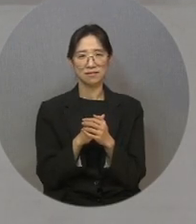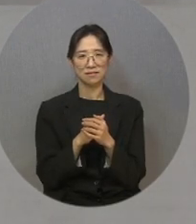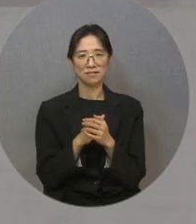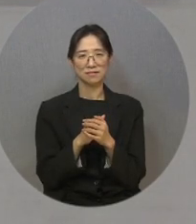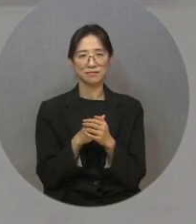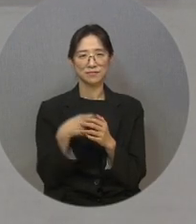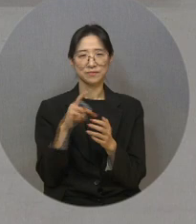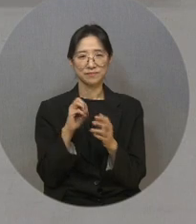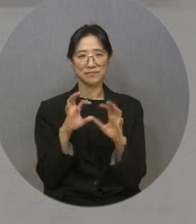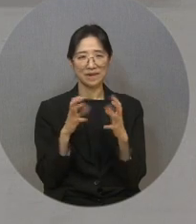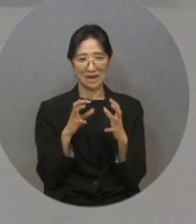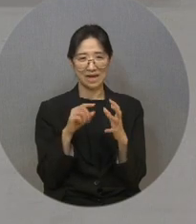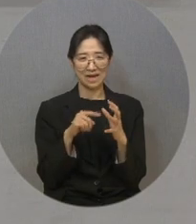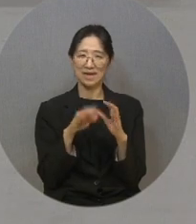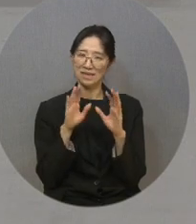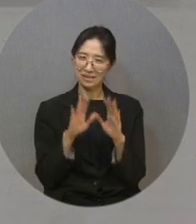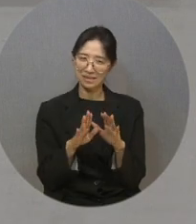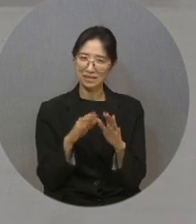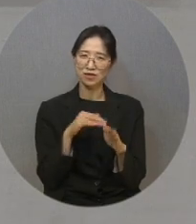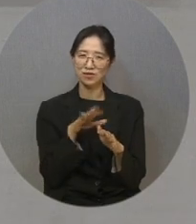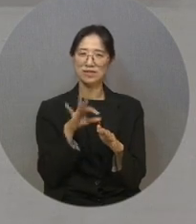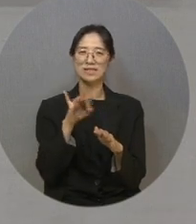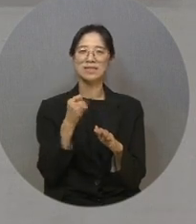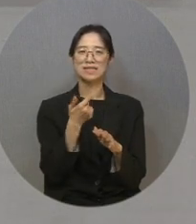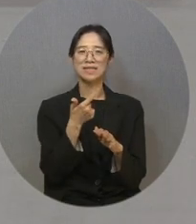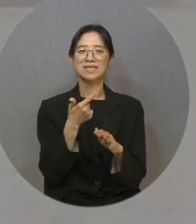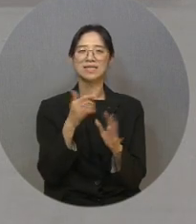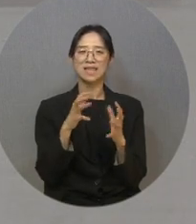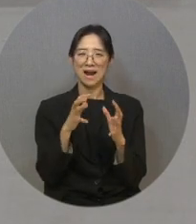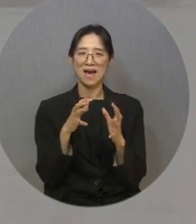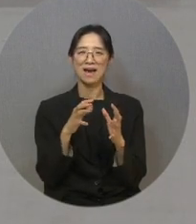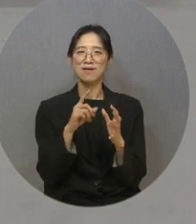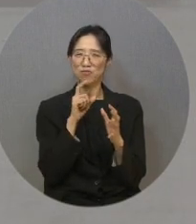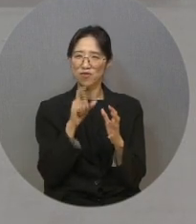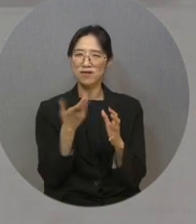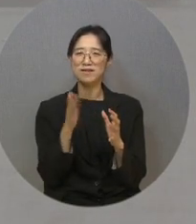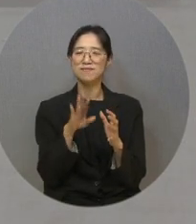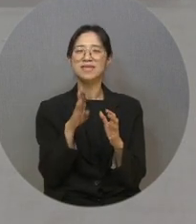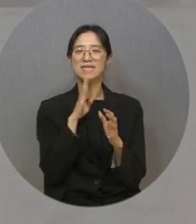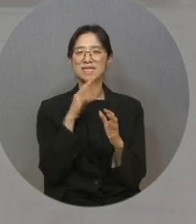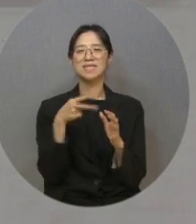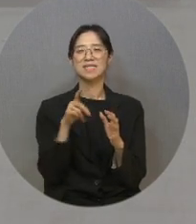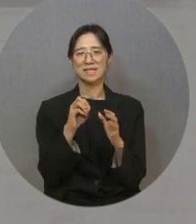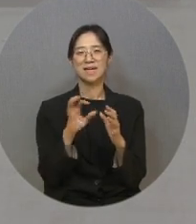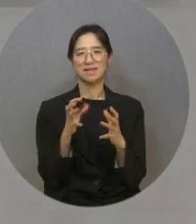상나라는 우리가 은나라라고 하는데 실제로는 상나라입니다.